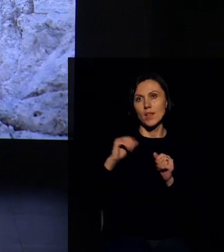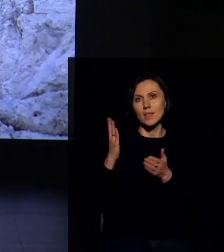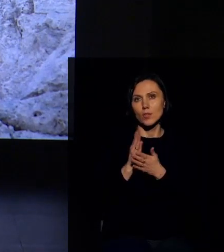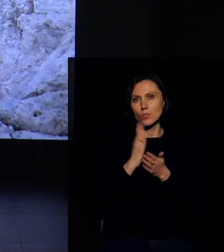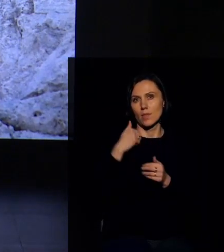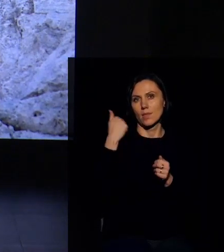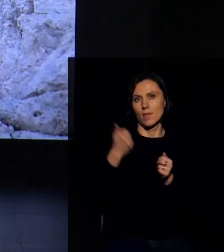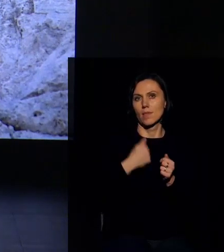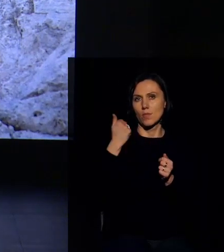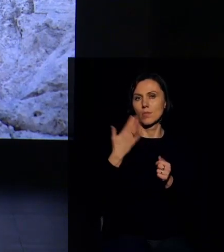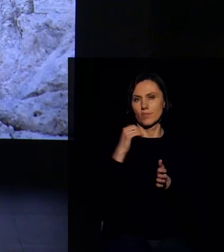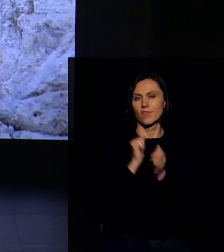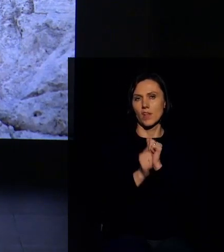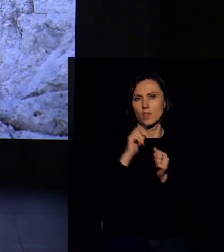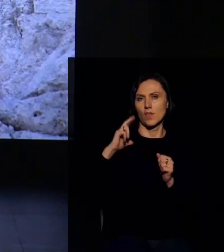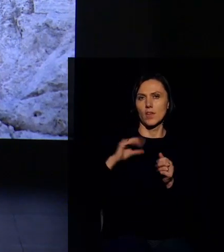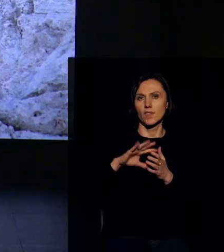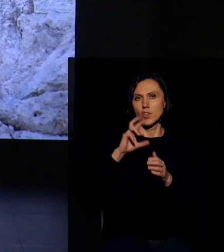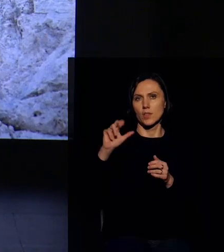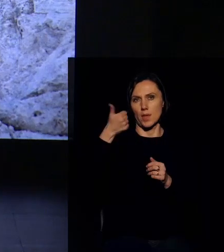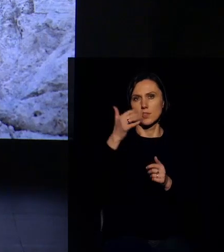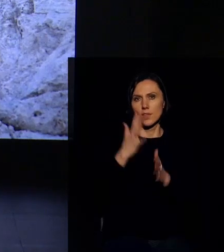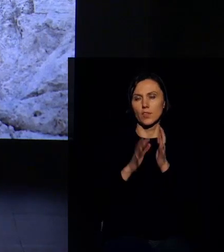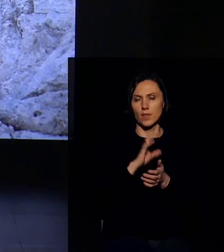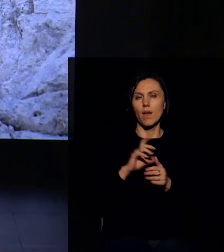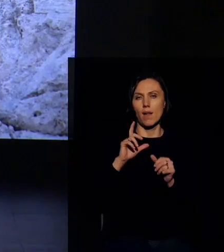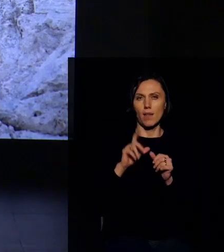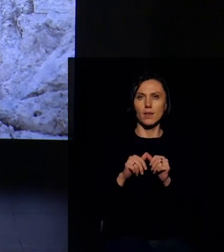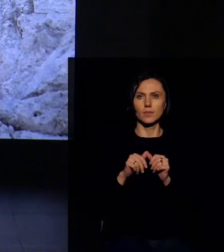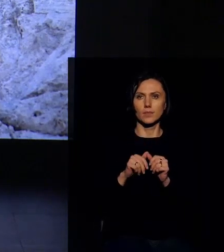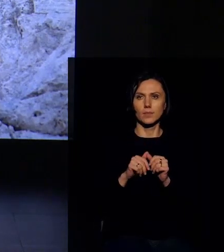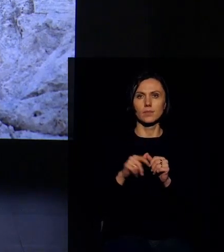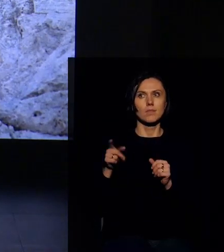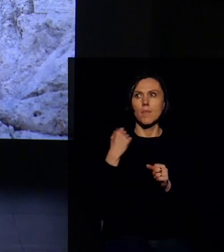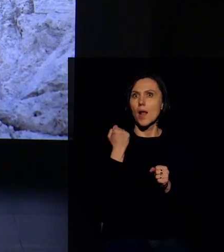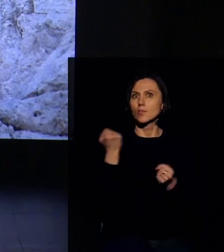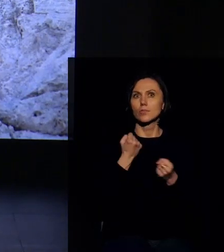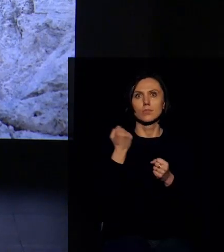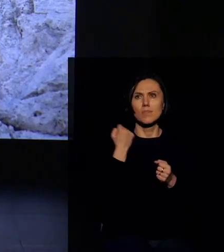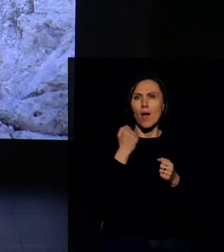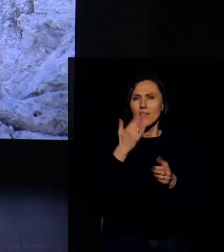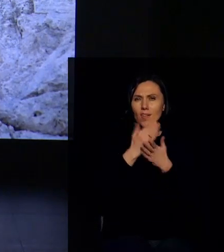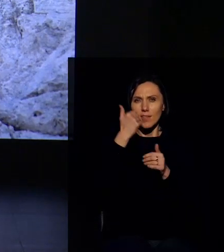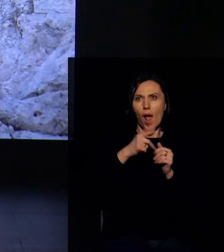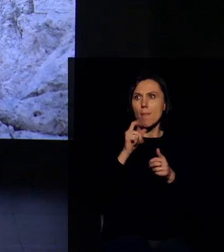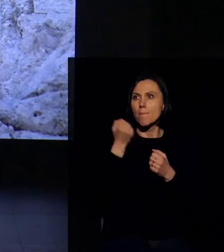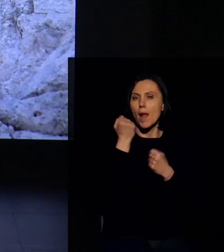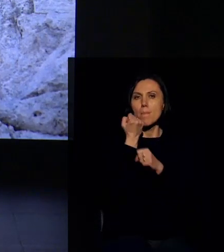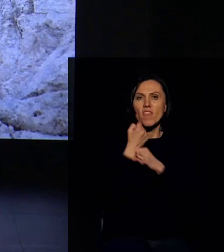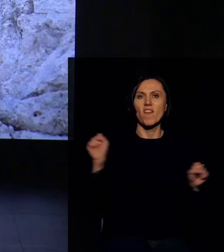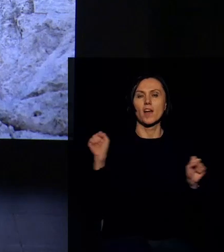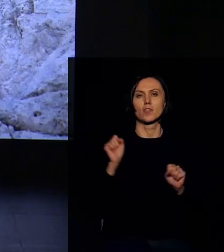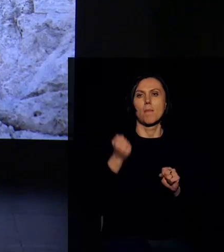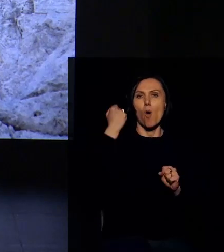rok służył w wojsku w czasie I wojny światowej, ale oznaczył się takim bohaterstwem i taką odwagą, że